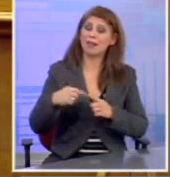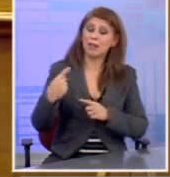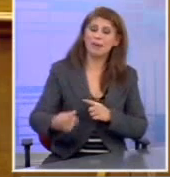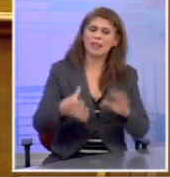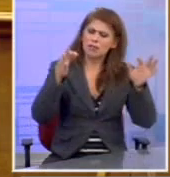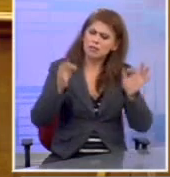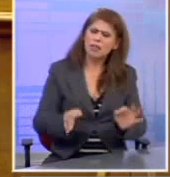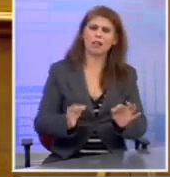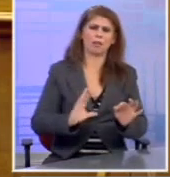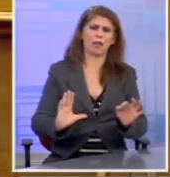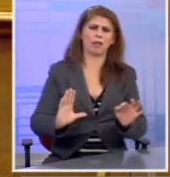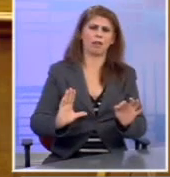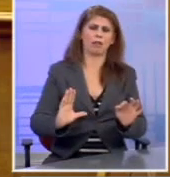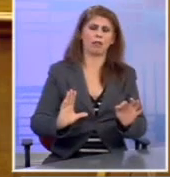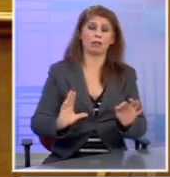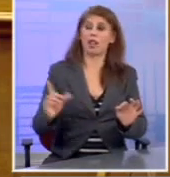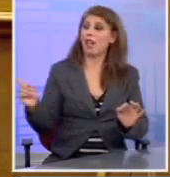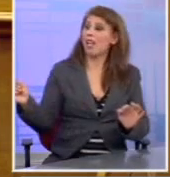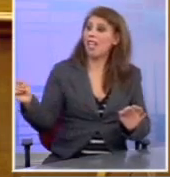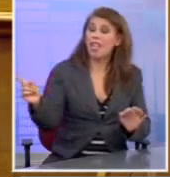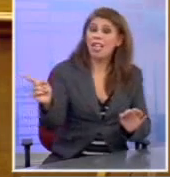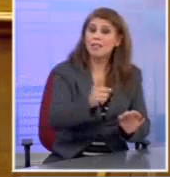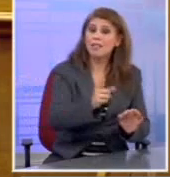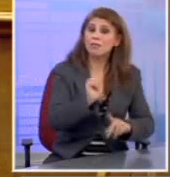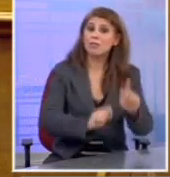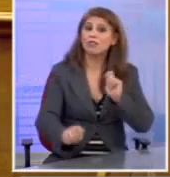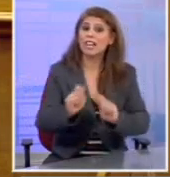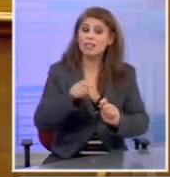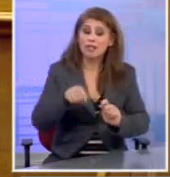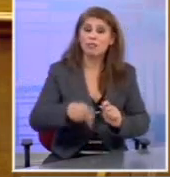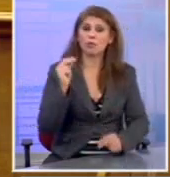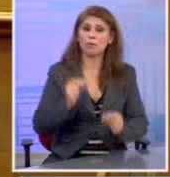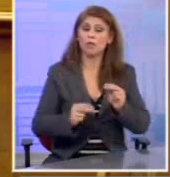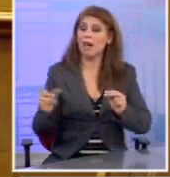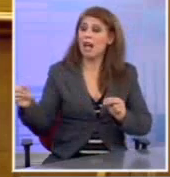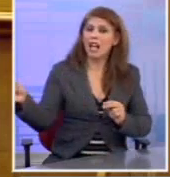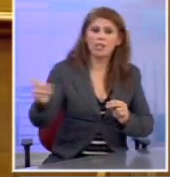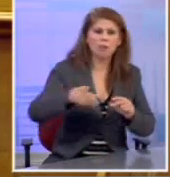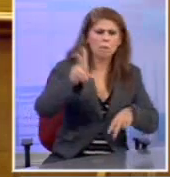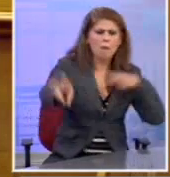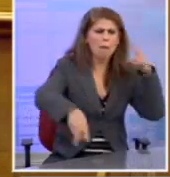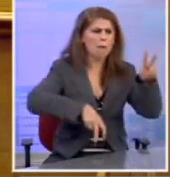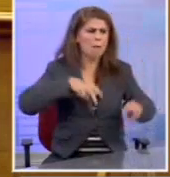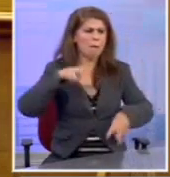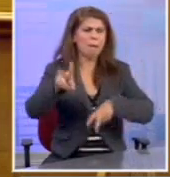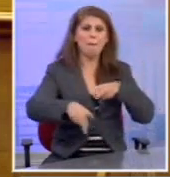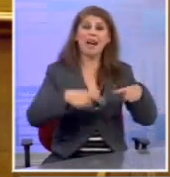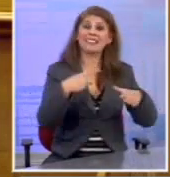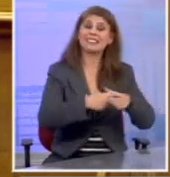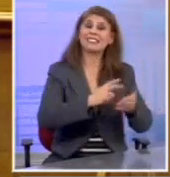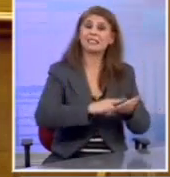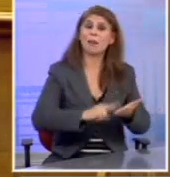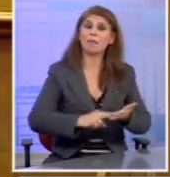συγκεκριμένα. Εσείς που δημιουργήσατε το πρόβλημα, εσείς που λαιλατίσατε τα ταμεία στα χρόνια